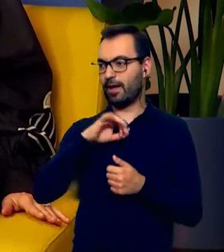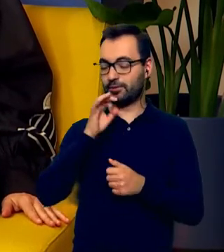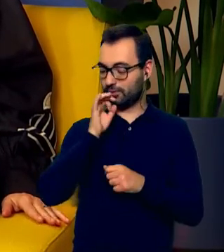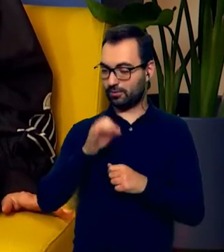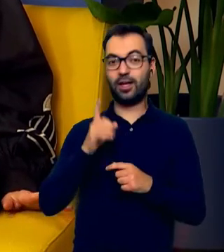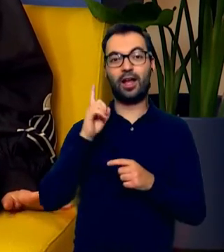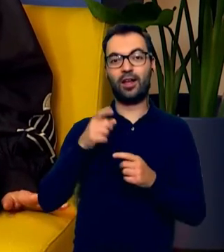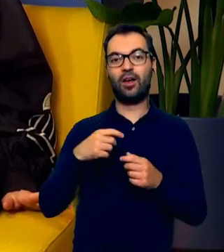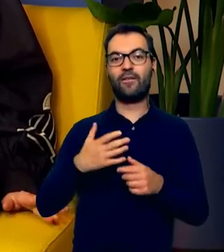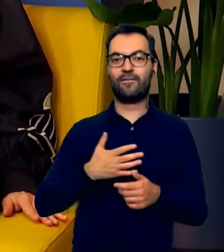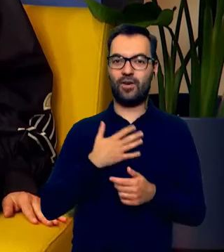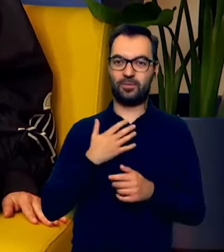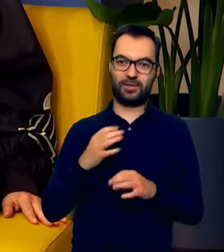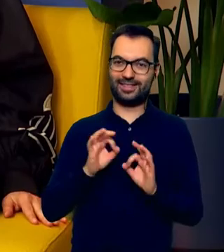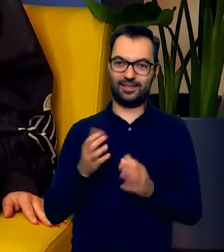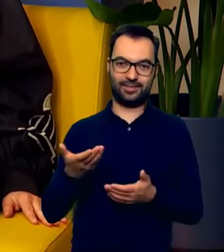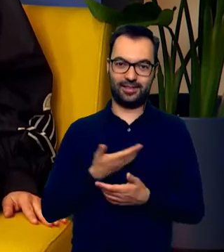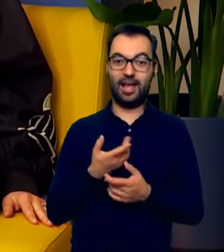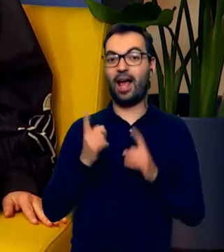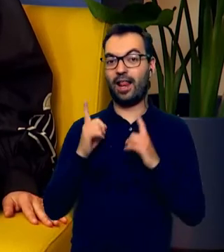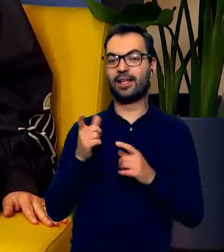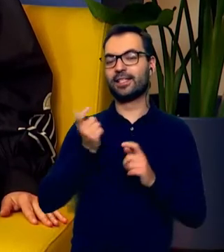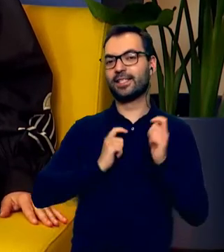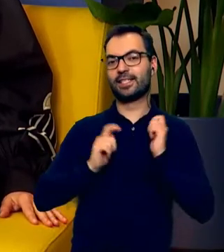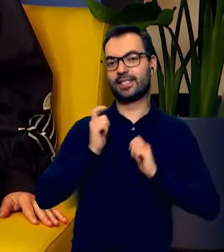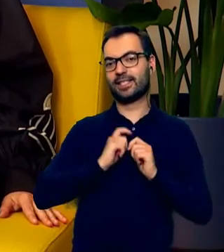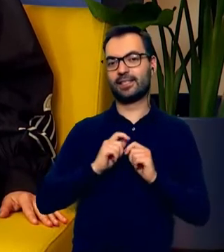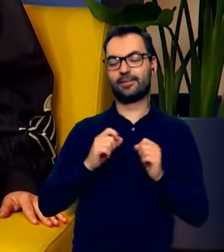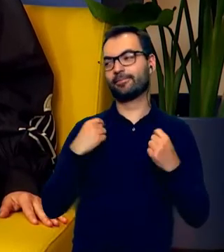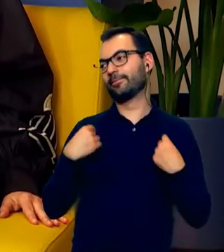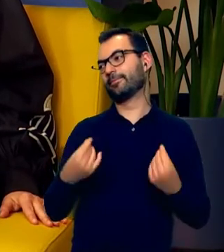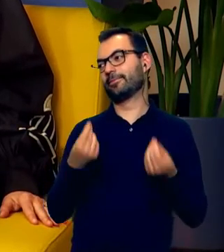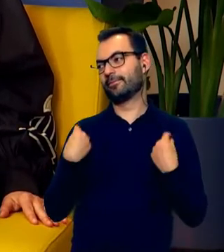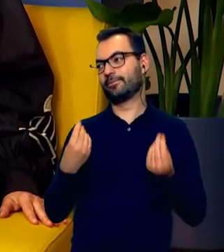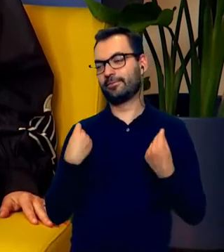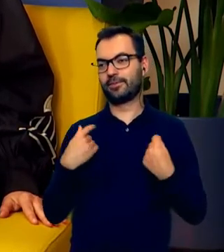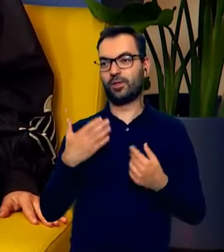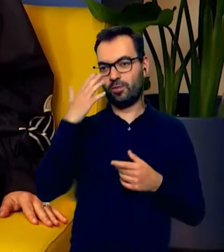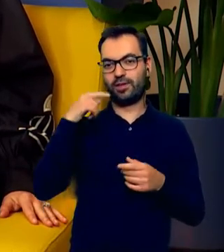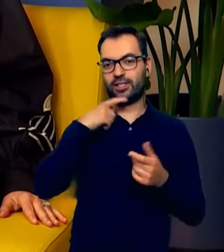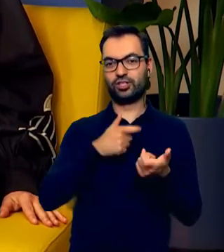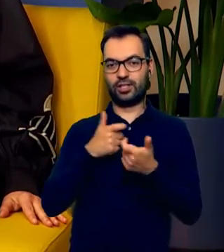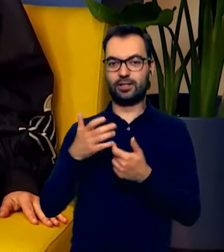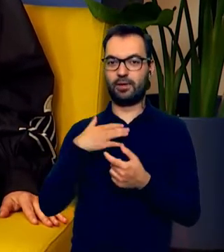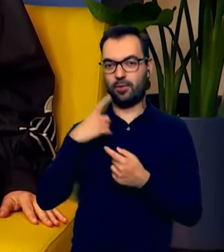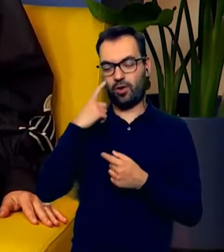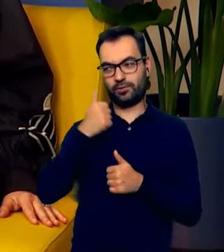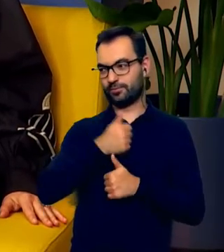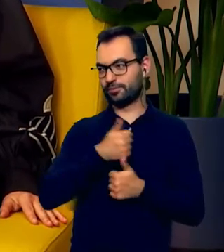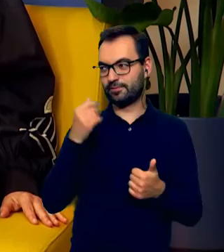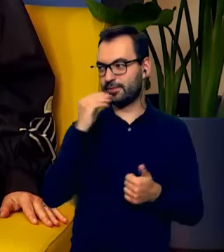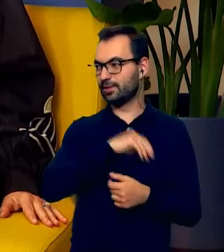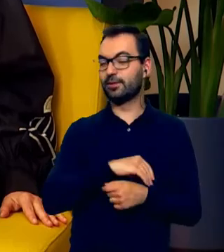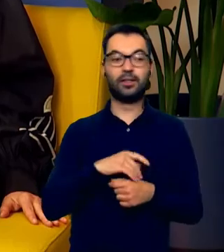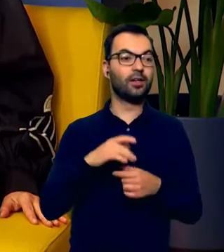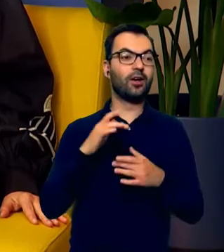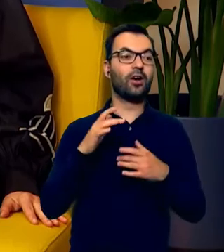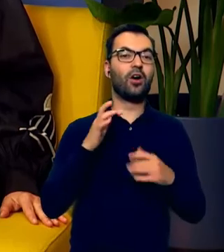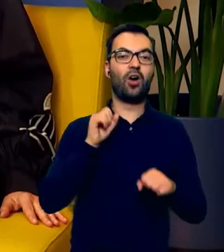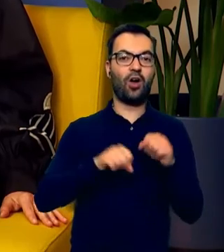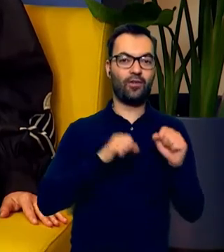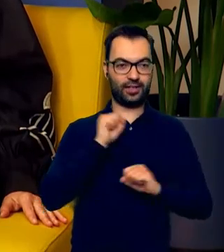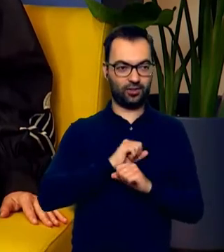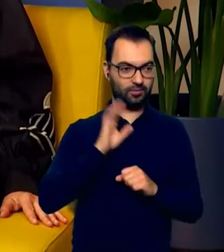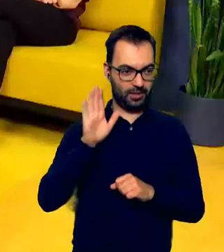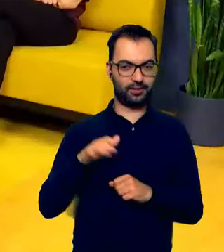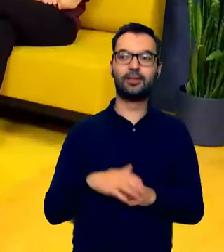dobre. Tak. Tylko, że kondycji to żadnej nie daje. Natomiast satysfakcję niesamowitą. Umiem strzelać i mam świetne oko. A rowerek treningowy dalej macie,